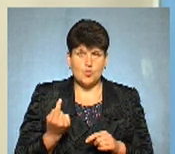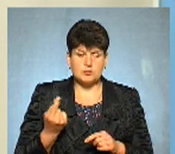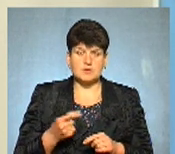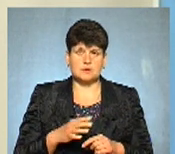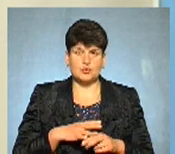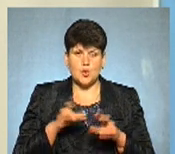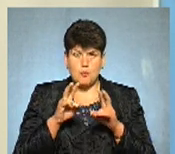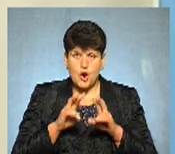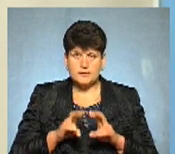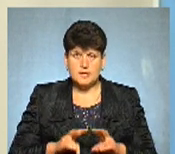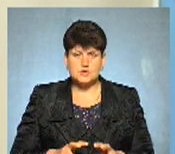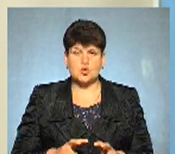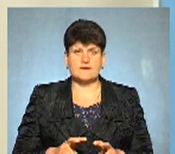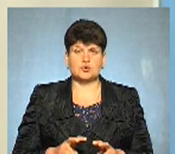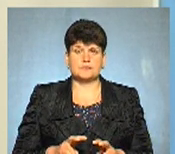було проаналізовано